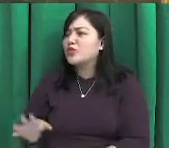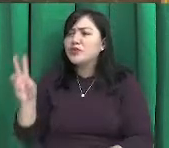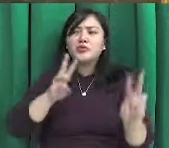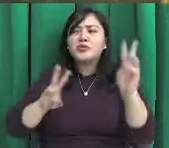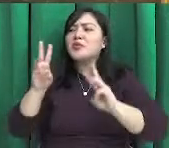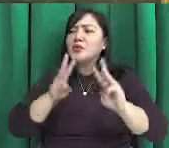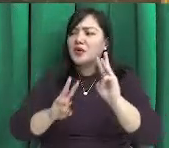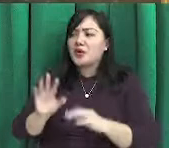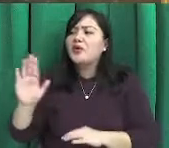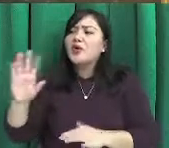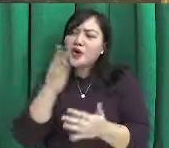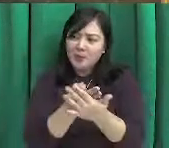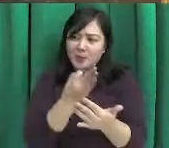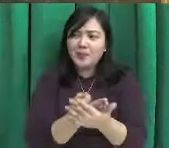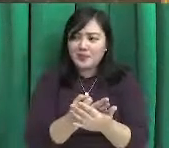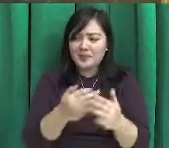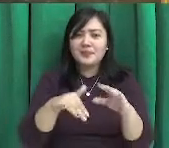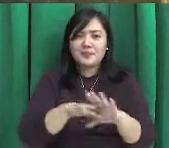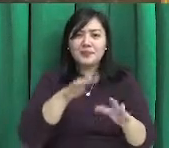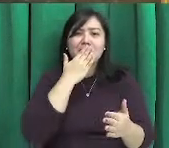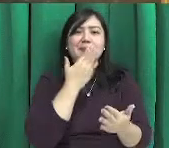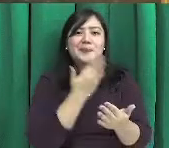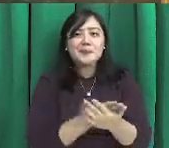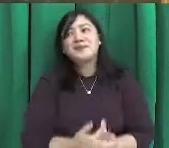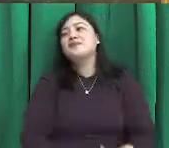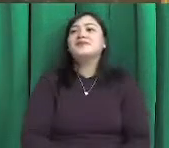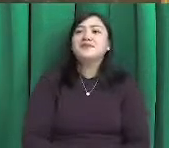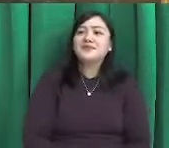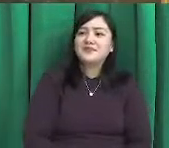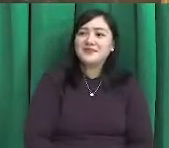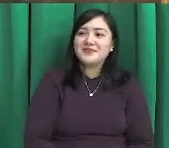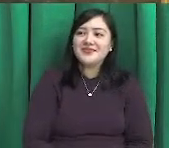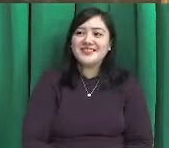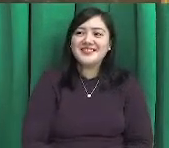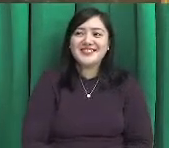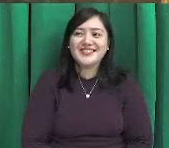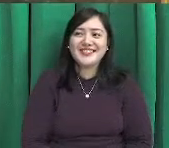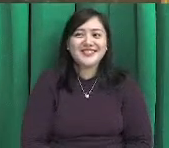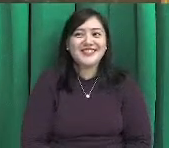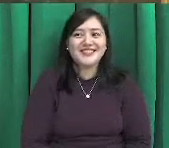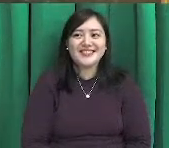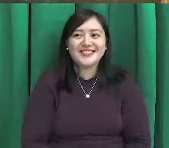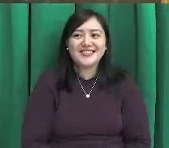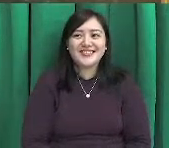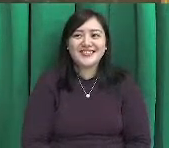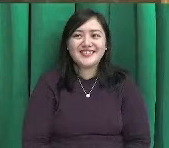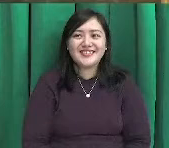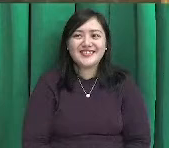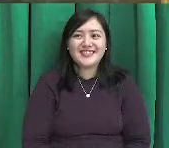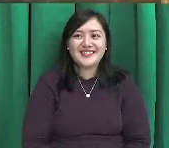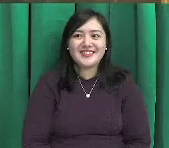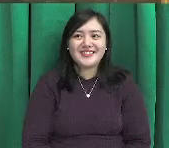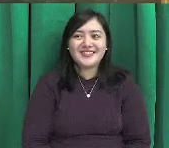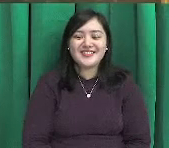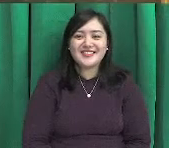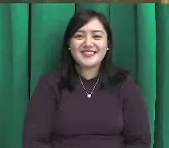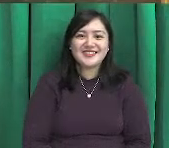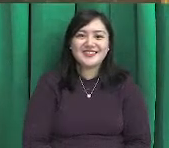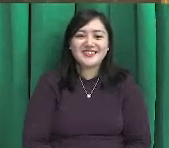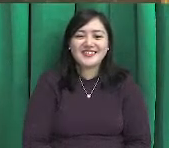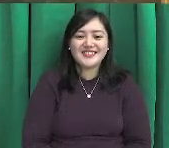po ako imime. Right or left yung ipinanggal sa'yo. Ay, ito po. Dito siya. Dito niya ako, ano, tinapik. Ayun, nangulot.